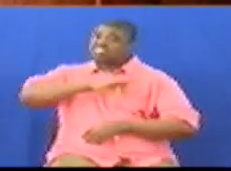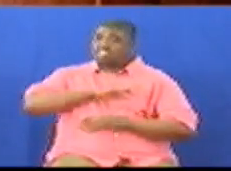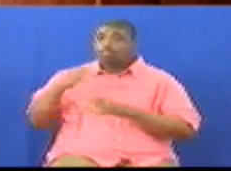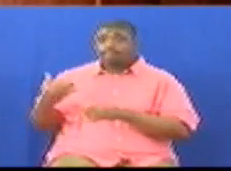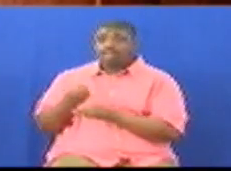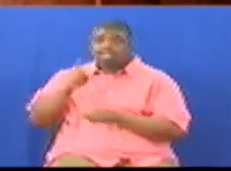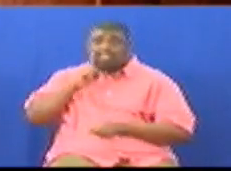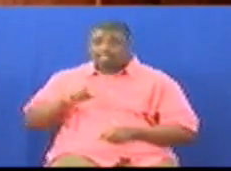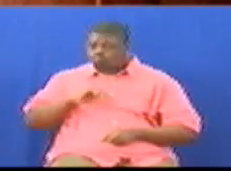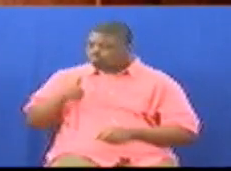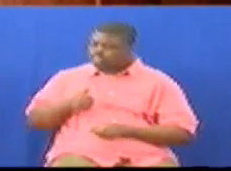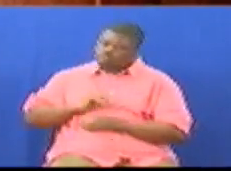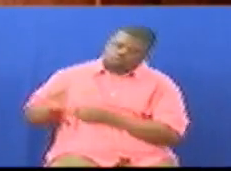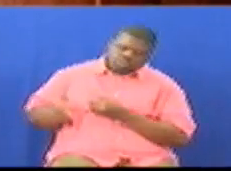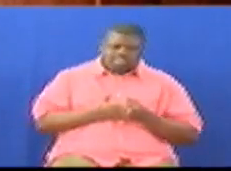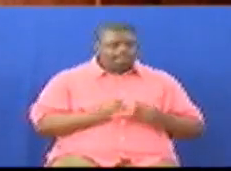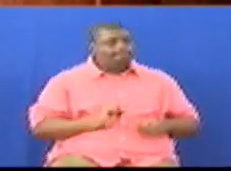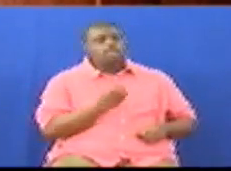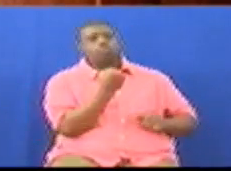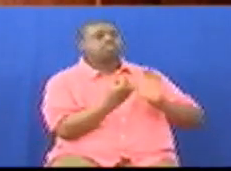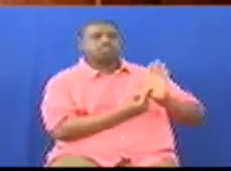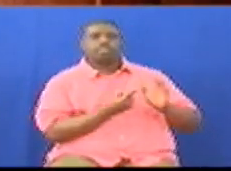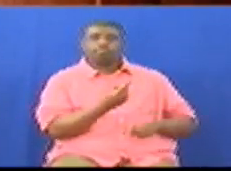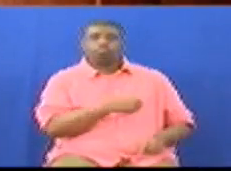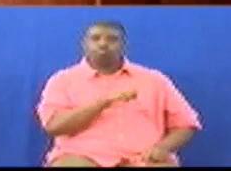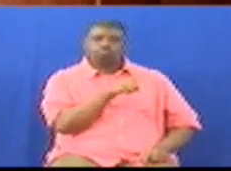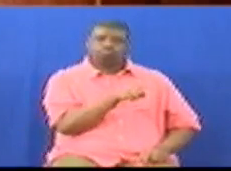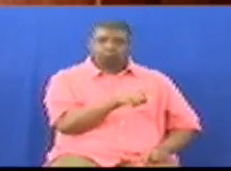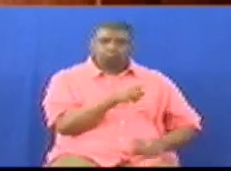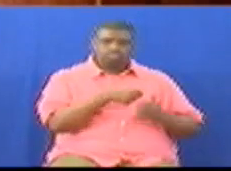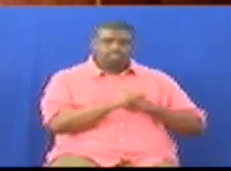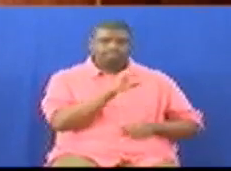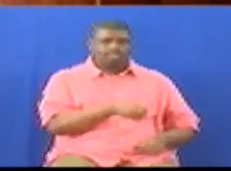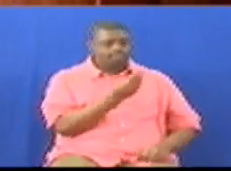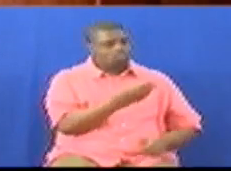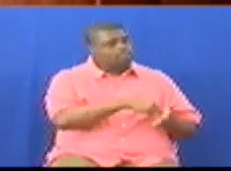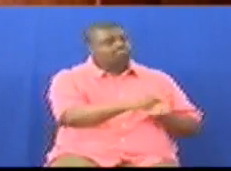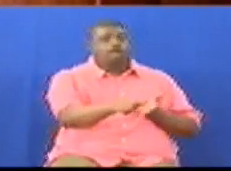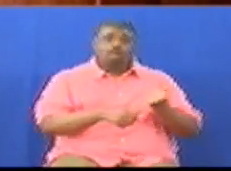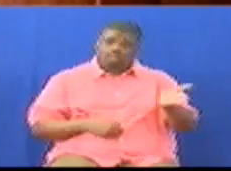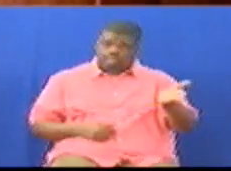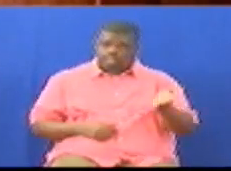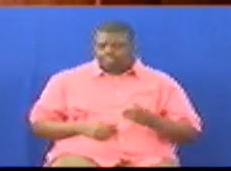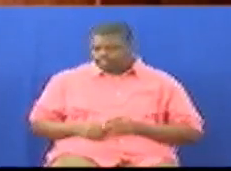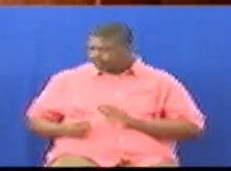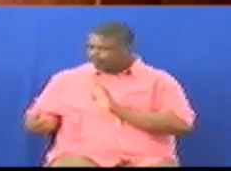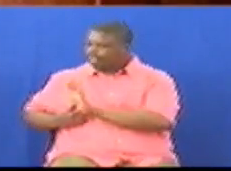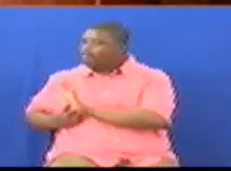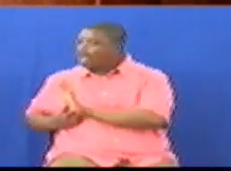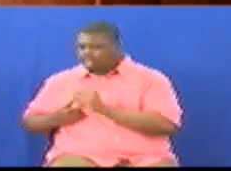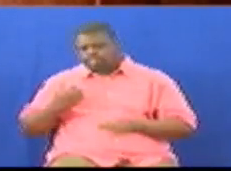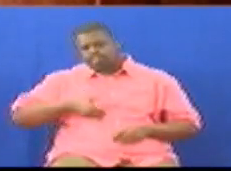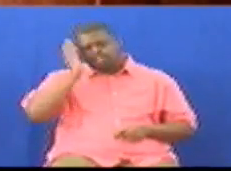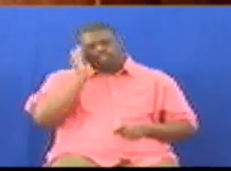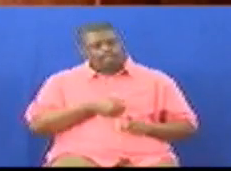kila mwezi wanarejesha shilingi milioni 6 za mkopo huo ambao utalipwa ndani ya miaka 3. 7. Serikali ihimize